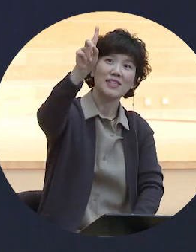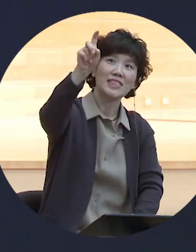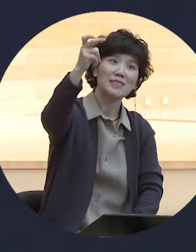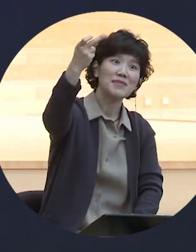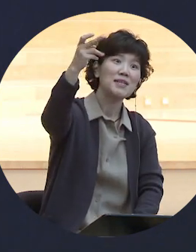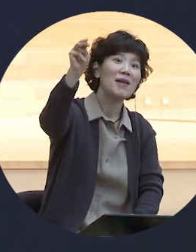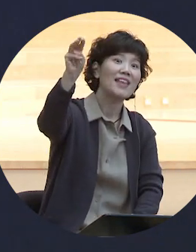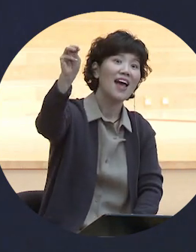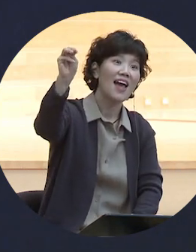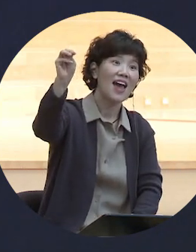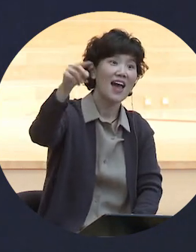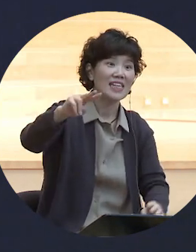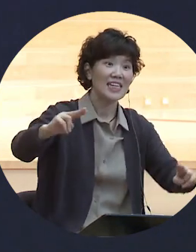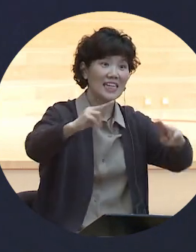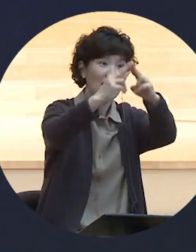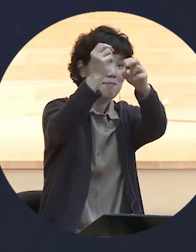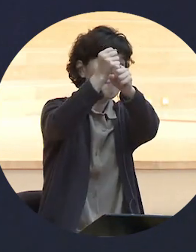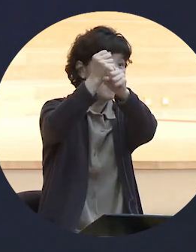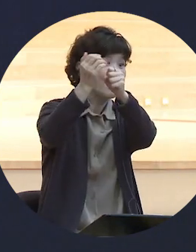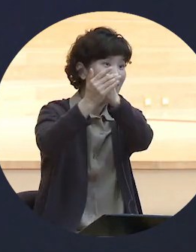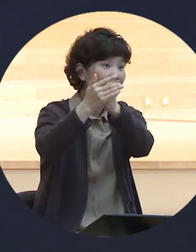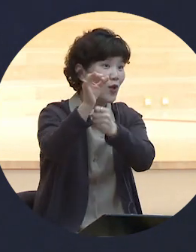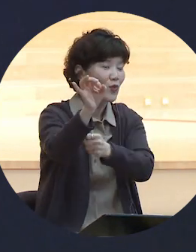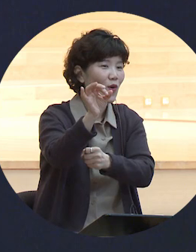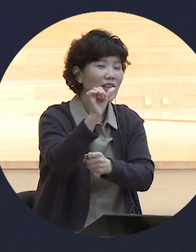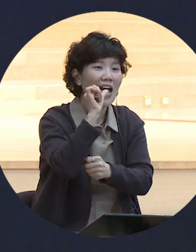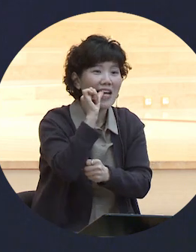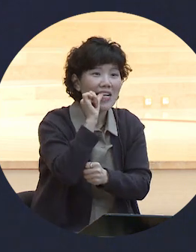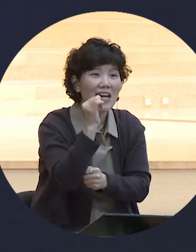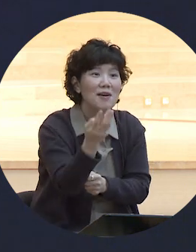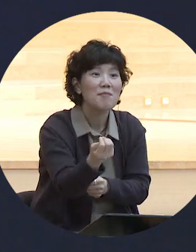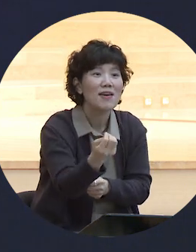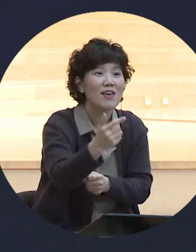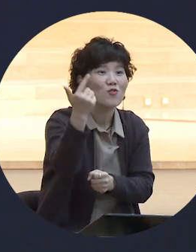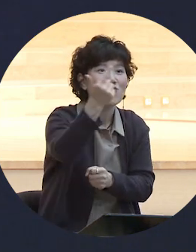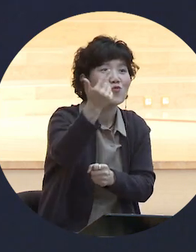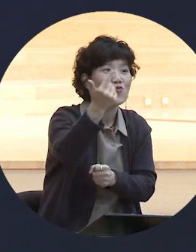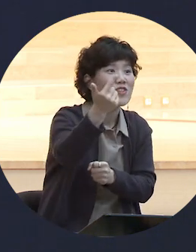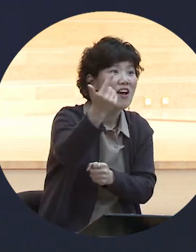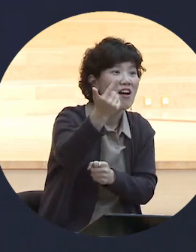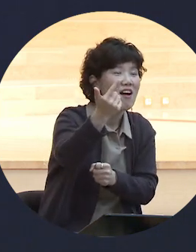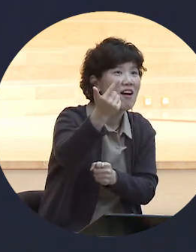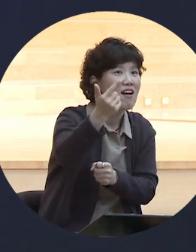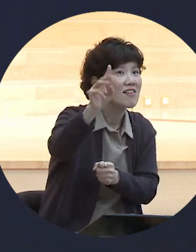되어지는 탑입니다. 이 탑을 만드는 데 들어간 이 연철만 해도